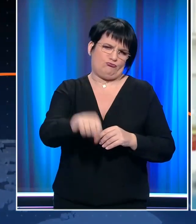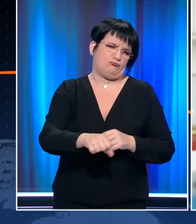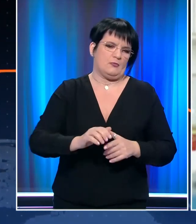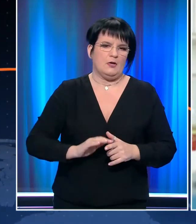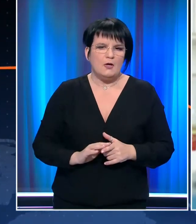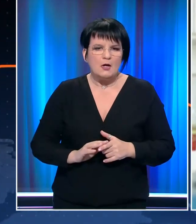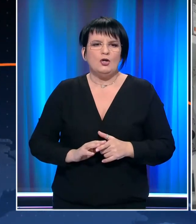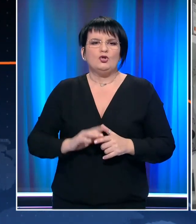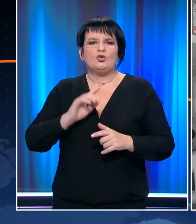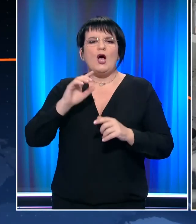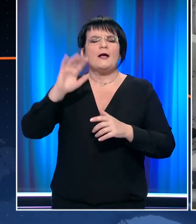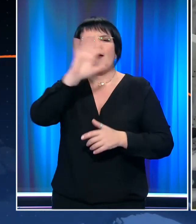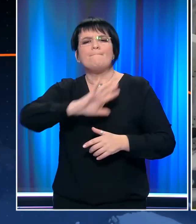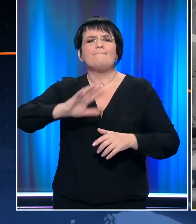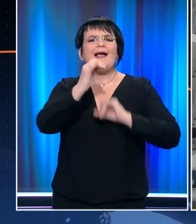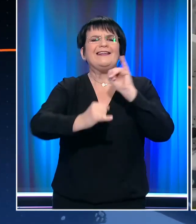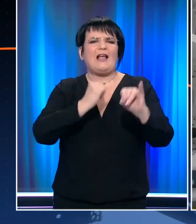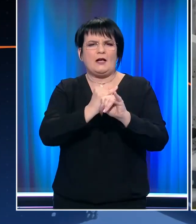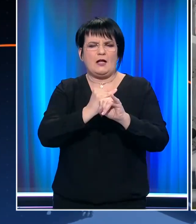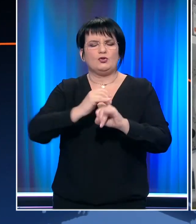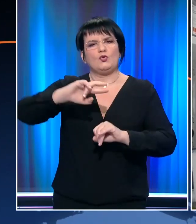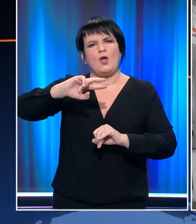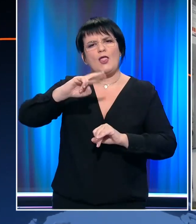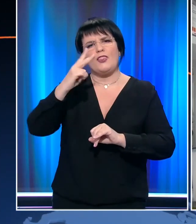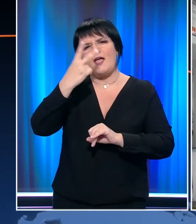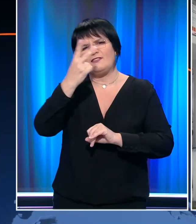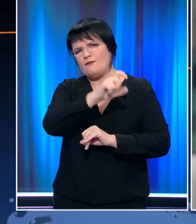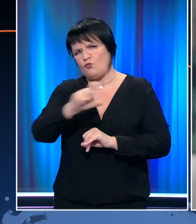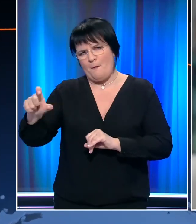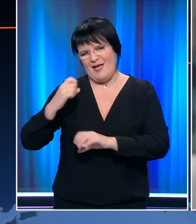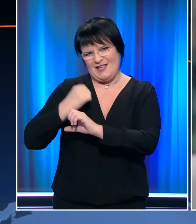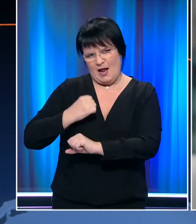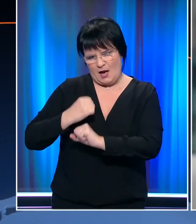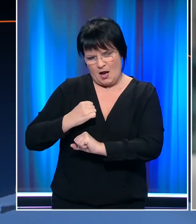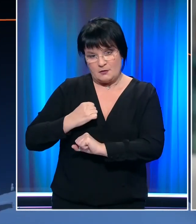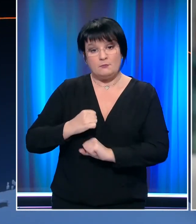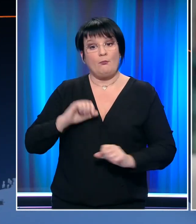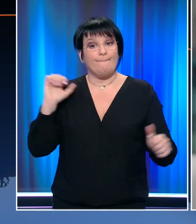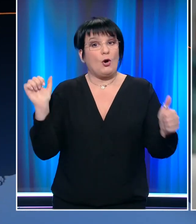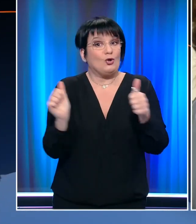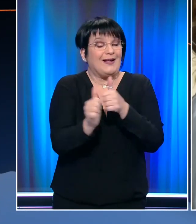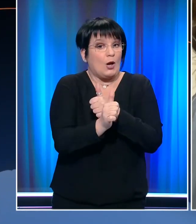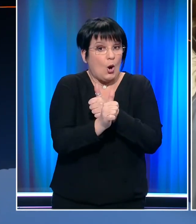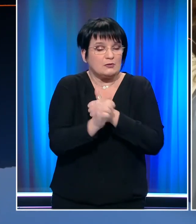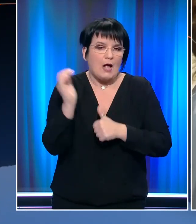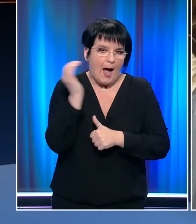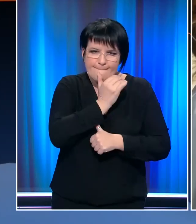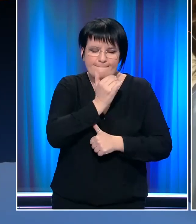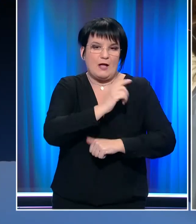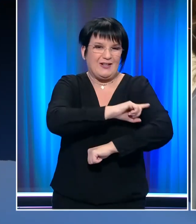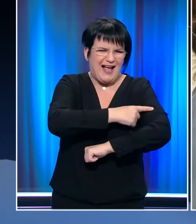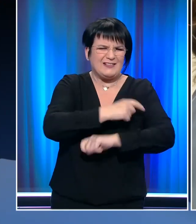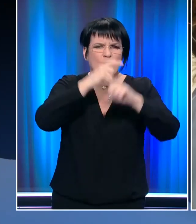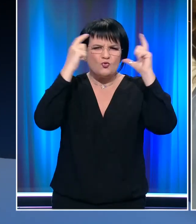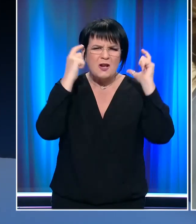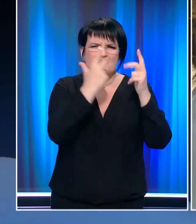πλατφόρμα εμβόλιο.gov.gr θα ανοίξει το δεύτερο δεκαήμερο του Ιανουαρίου και με βάση την προτεραιοποίηση αμέσως μετά τους υγειονομικούς